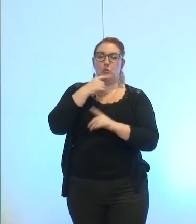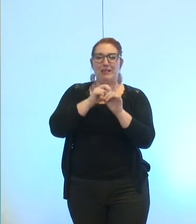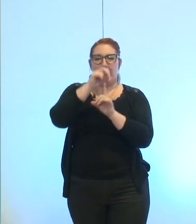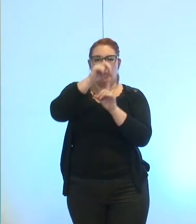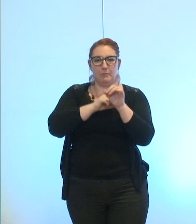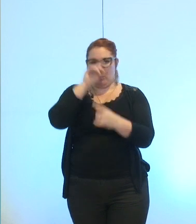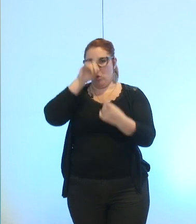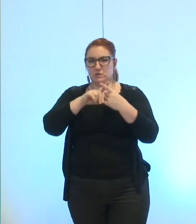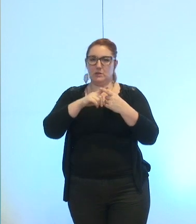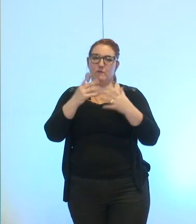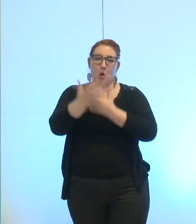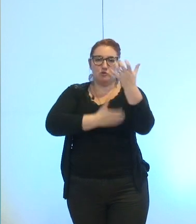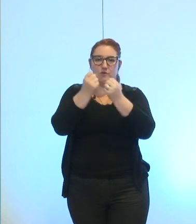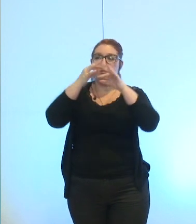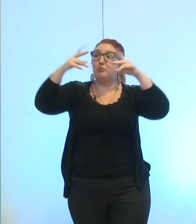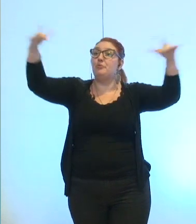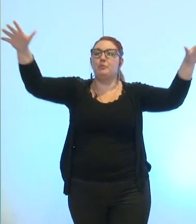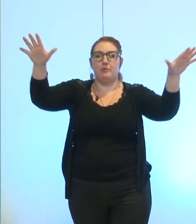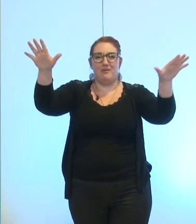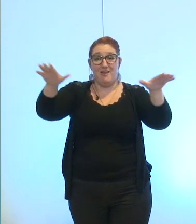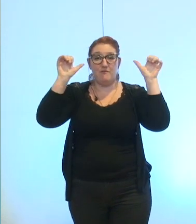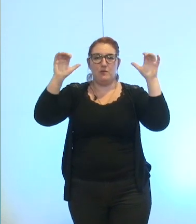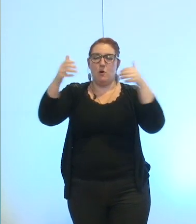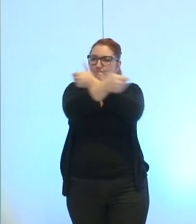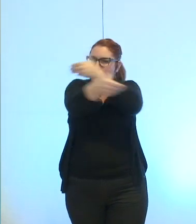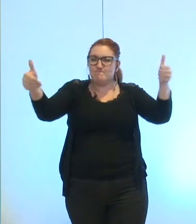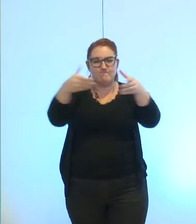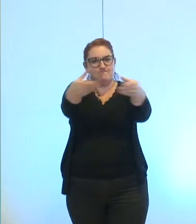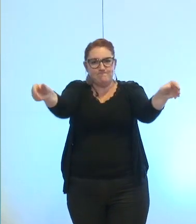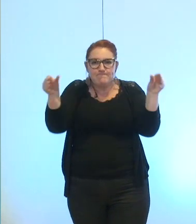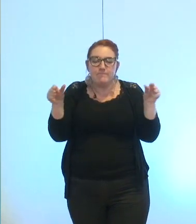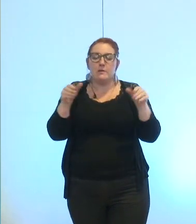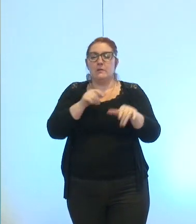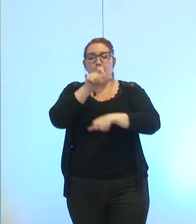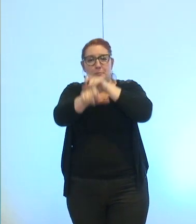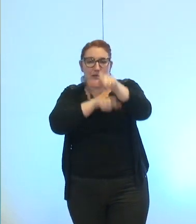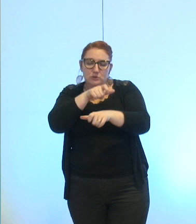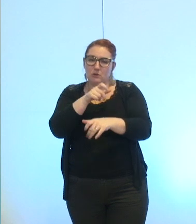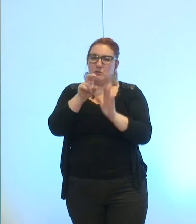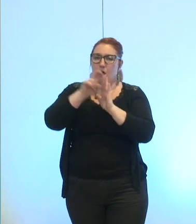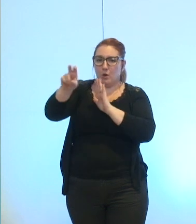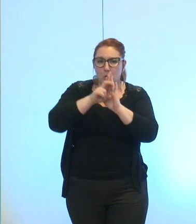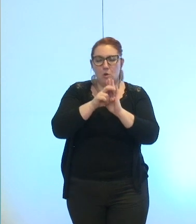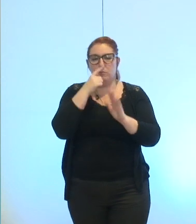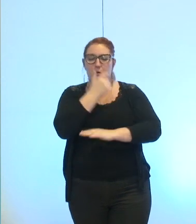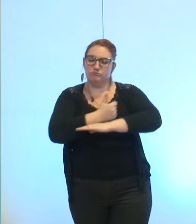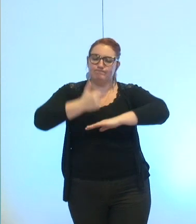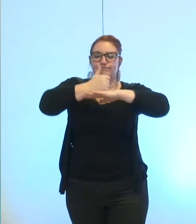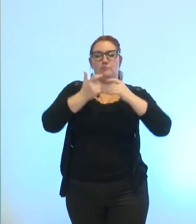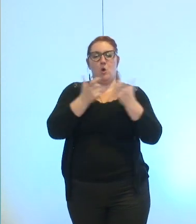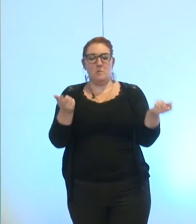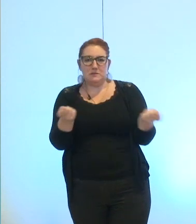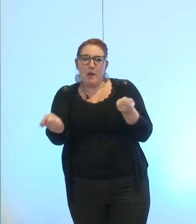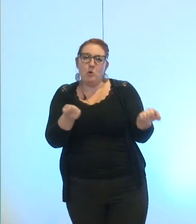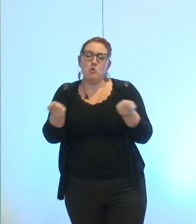chauffage et bien les concepteurs et en particulier à Grenoble les concepteurs les maîtres d'œuvre réfléchissent à